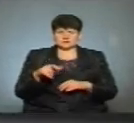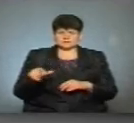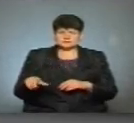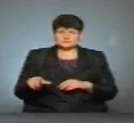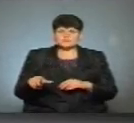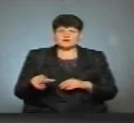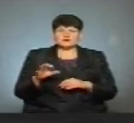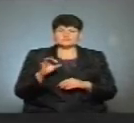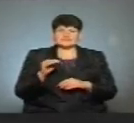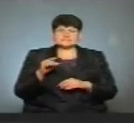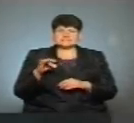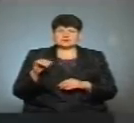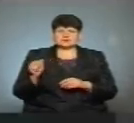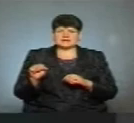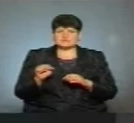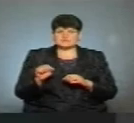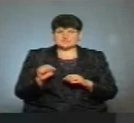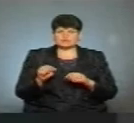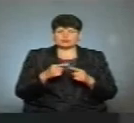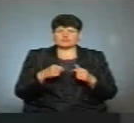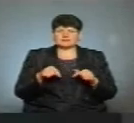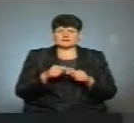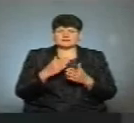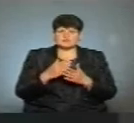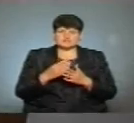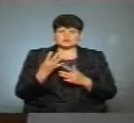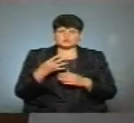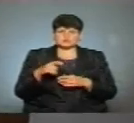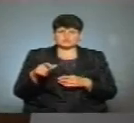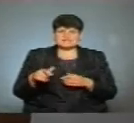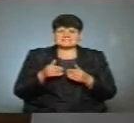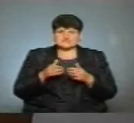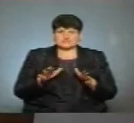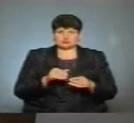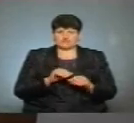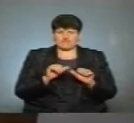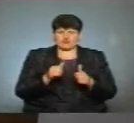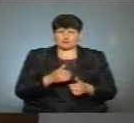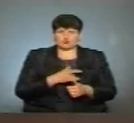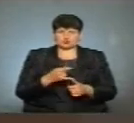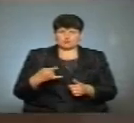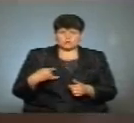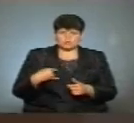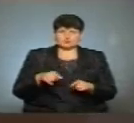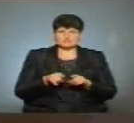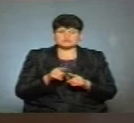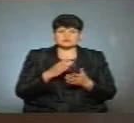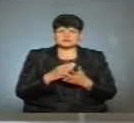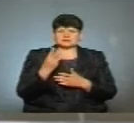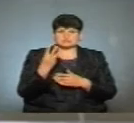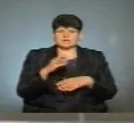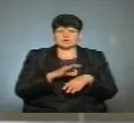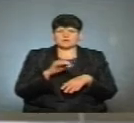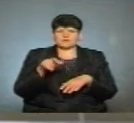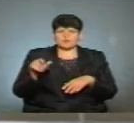У фтизіотерапевтичному відділенні є 40 пацієнтів з відкритою формою туберкульозу. Також в закладі лікують 3 хворих на коронавірус.